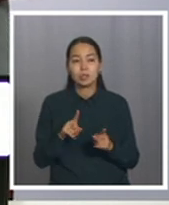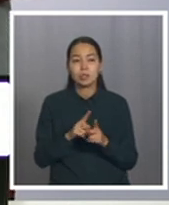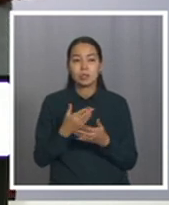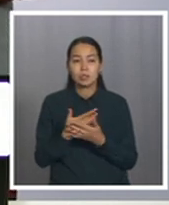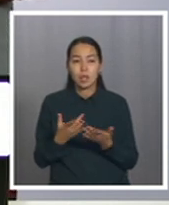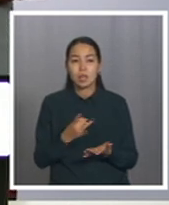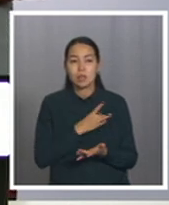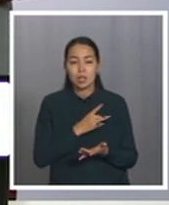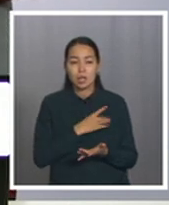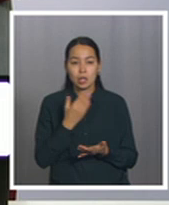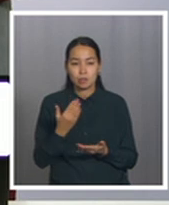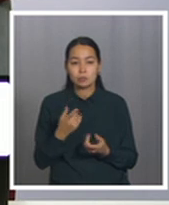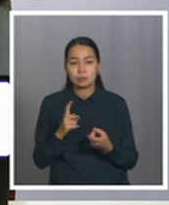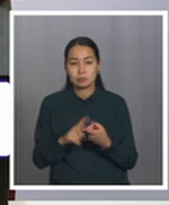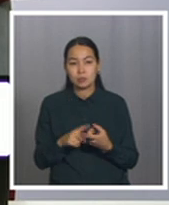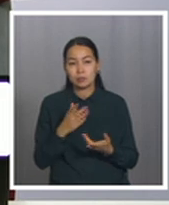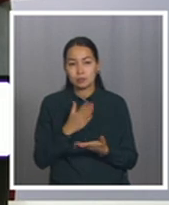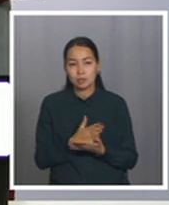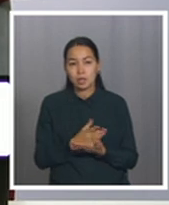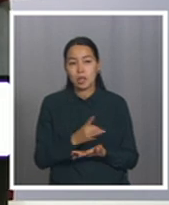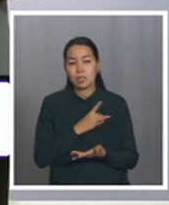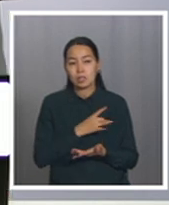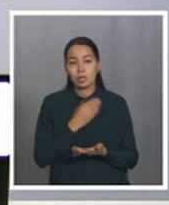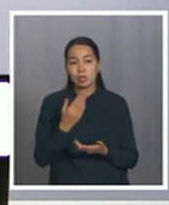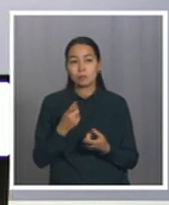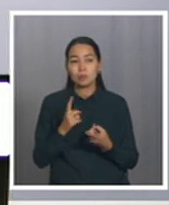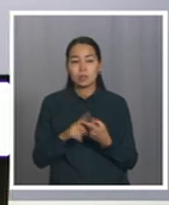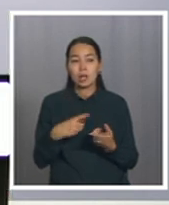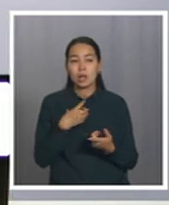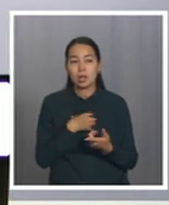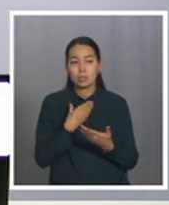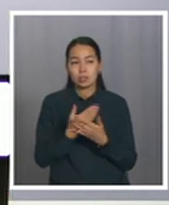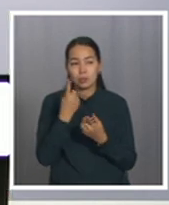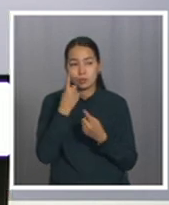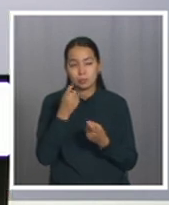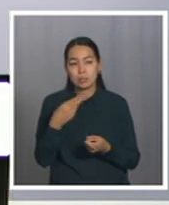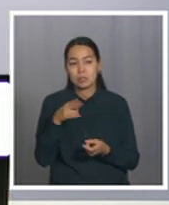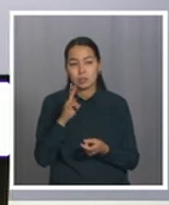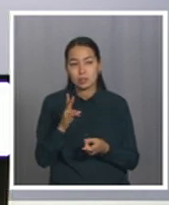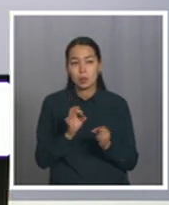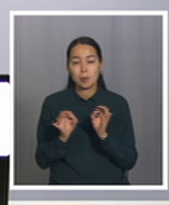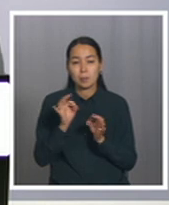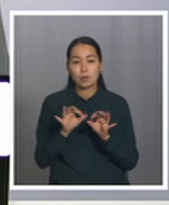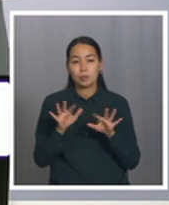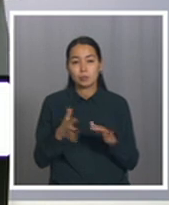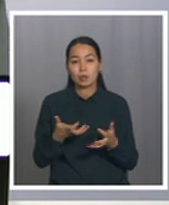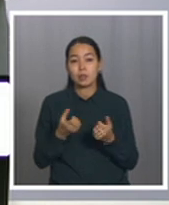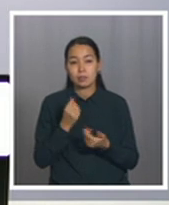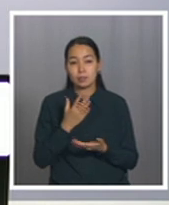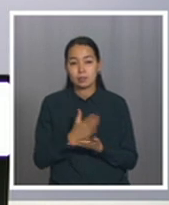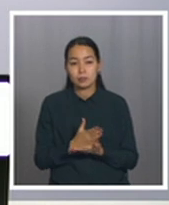нәрудің синтезіне қатысады. Ал нәру синтезіне қажетті ақпарат ДНК молекуласынан алынады.